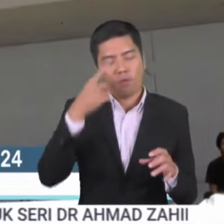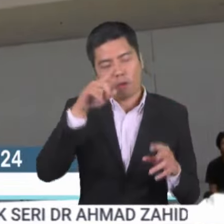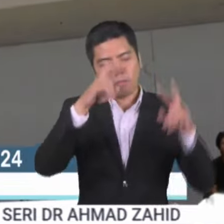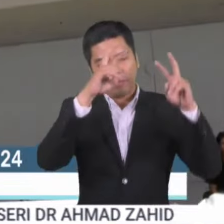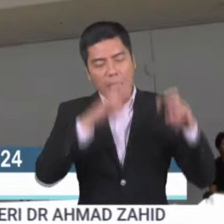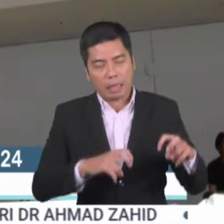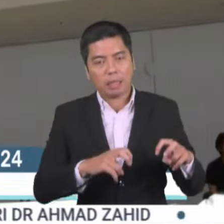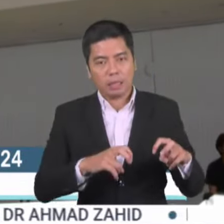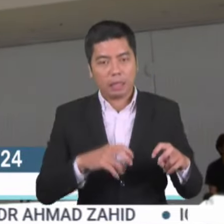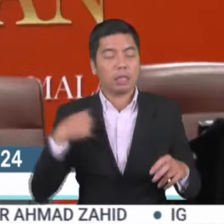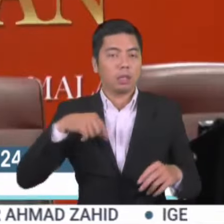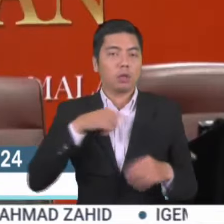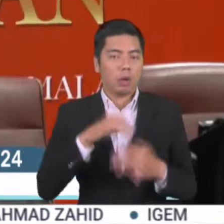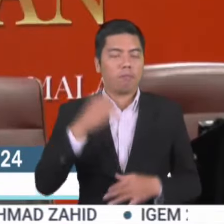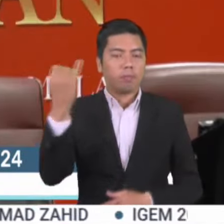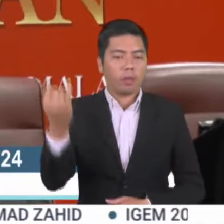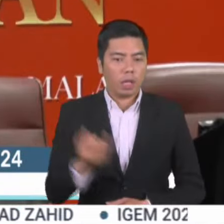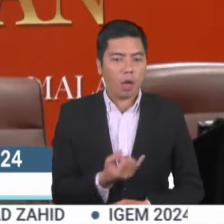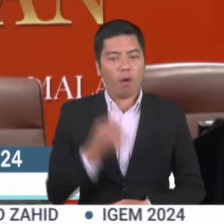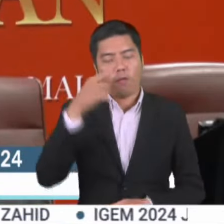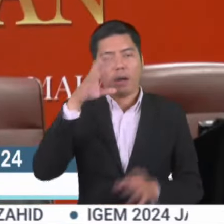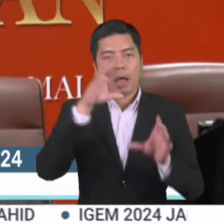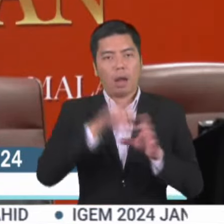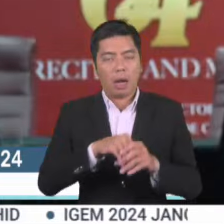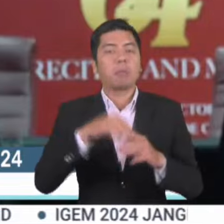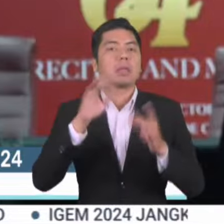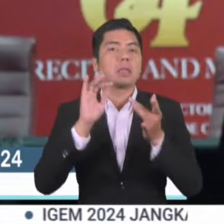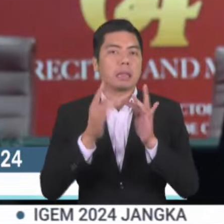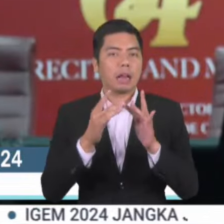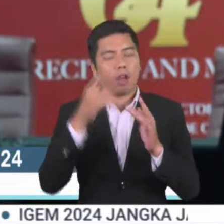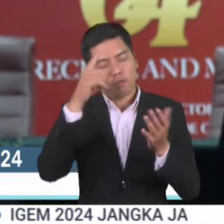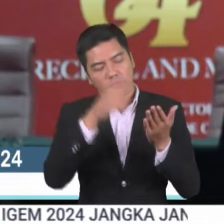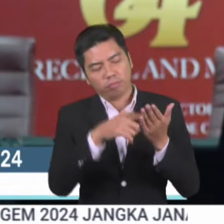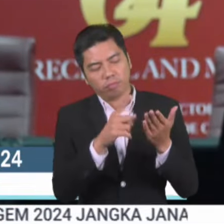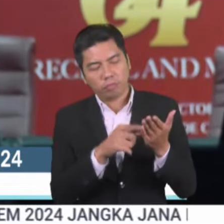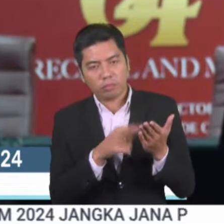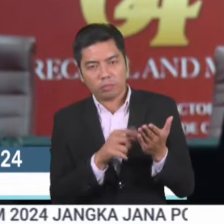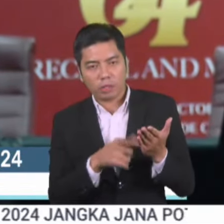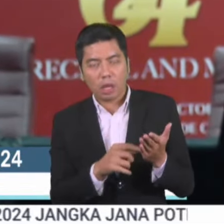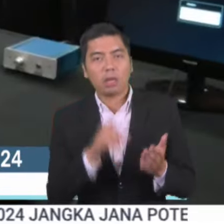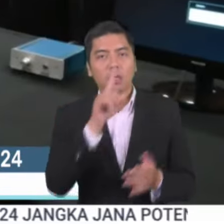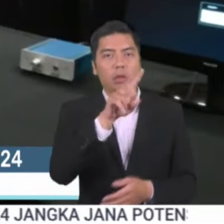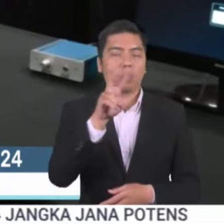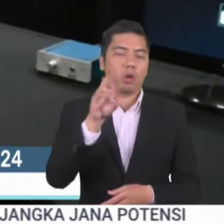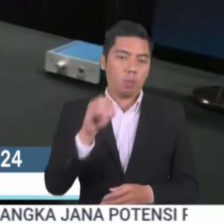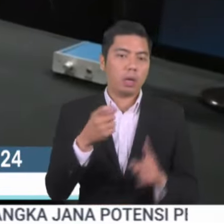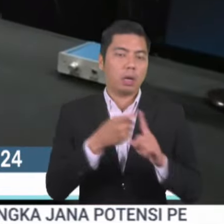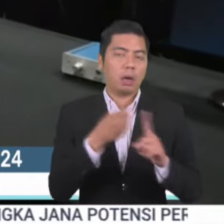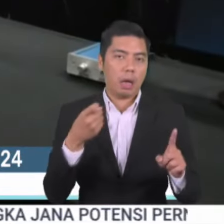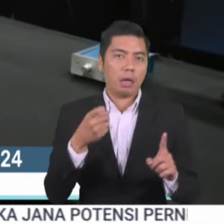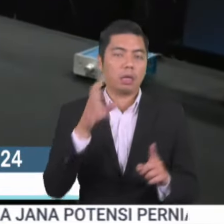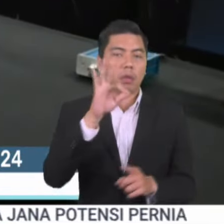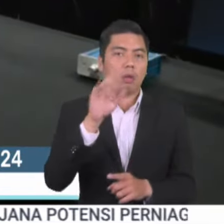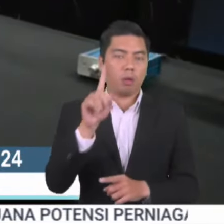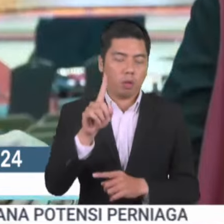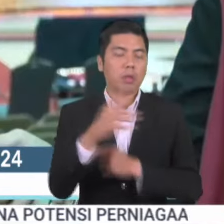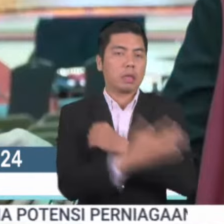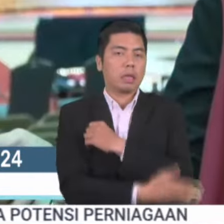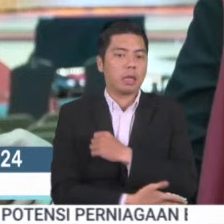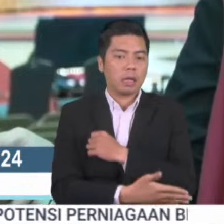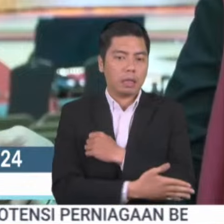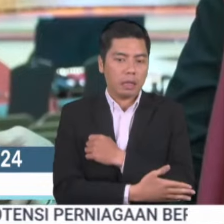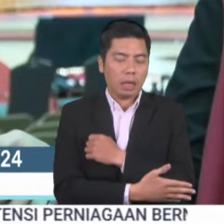kita menjemput negara-negara luar ni untuk mintai saringan dalam talian. Dan daripada 120 peserta daripada 89 buah negara,